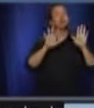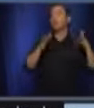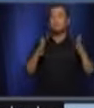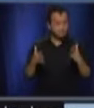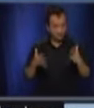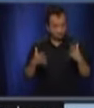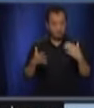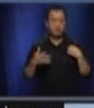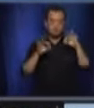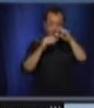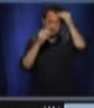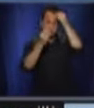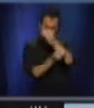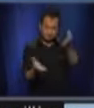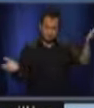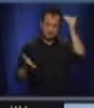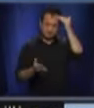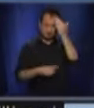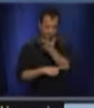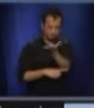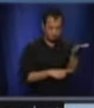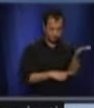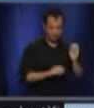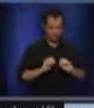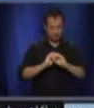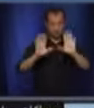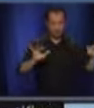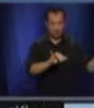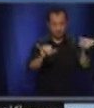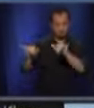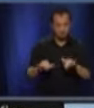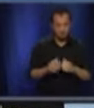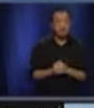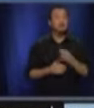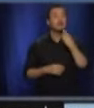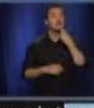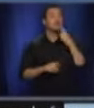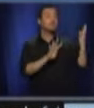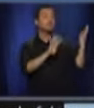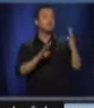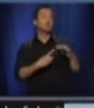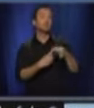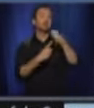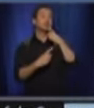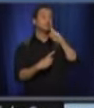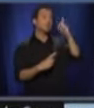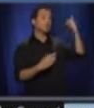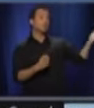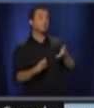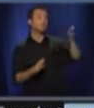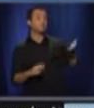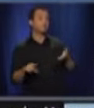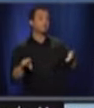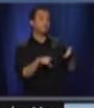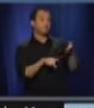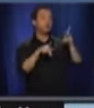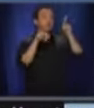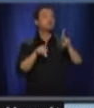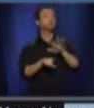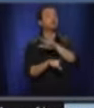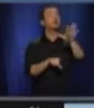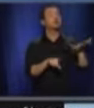aujourd'hui, parce que les personnes qu'on veut prioriser, c'est vraiment les personnes qui ont